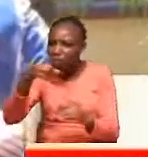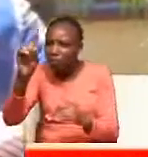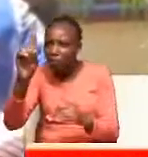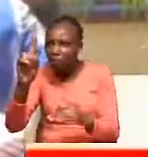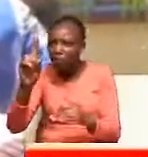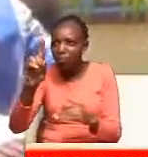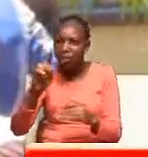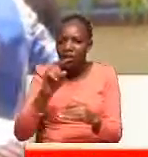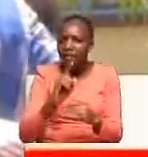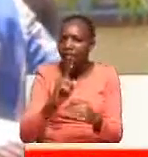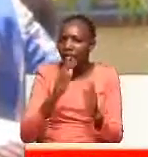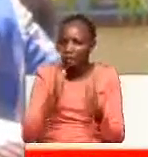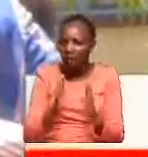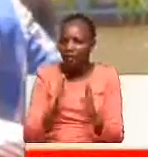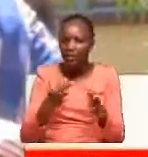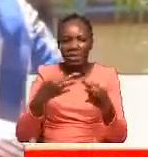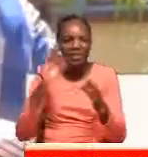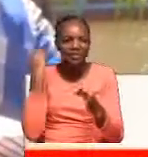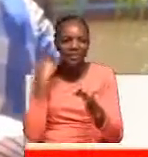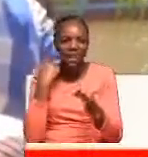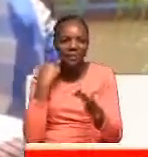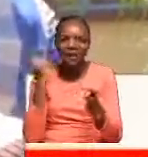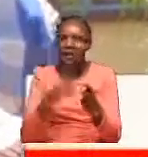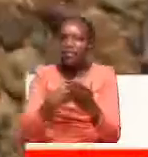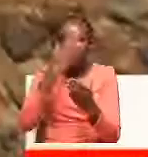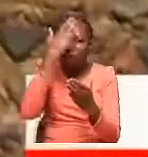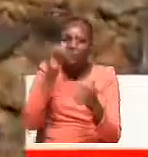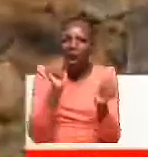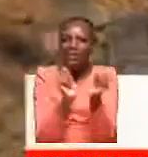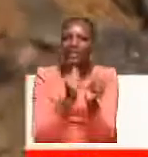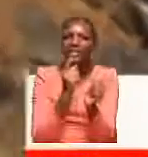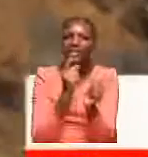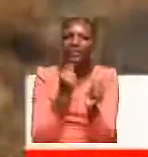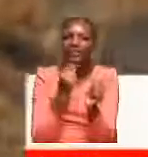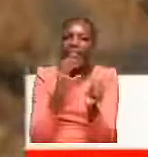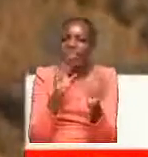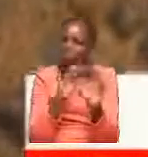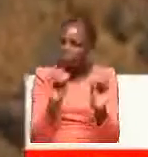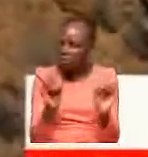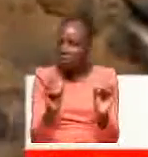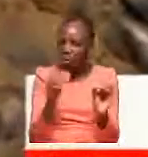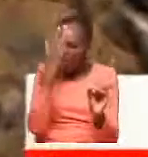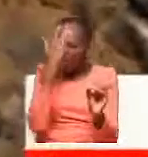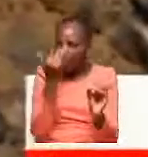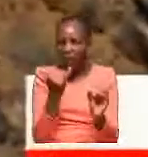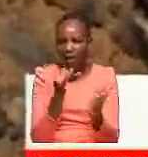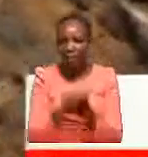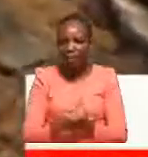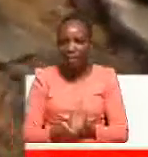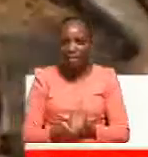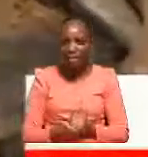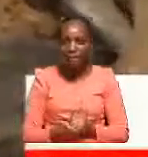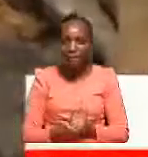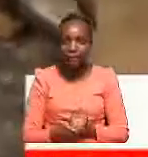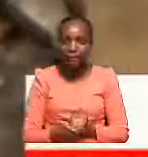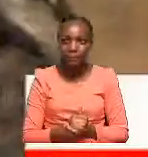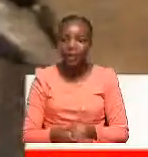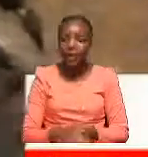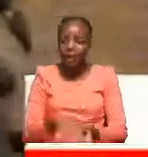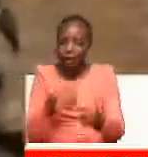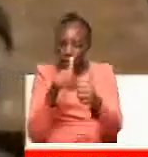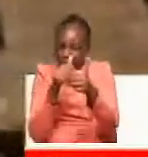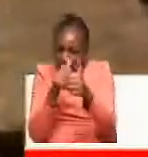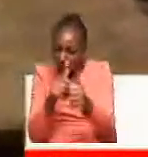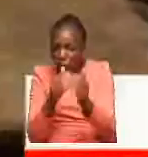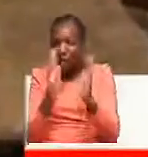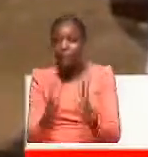kijana mkaidi, wamekaa na yeye, kwa nini hawakumshika? Siku ya Jumanne ya polisi walimpiga risasi mshukiwa huyo mjini Bungoma